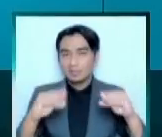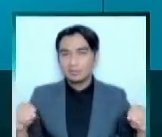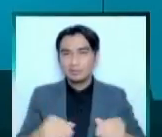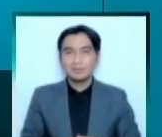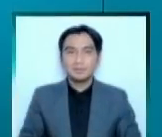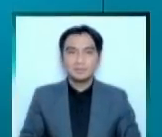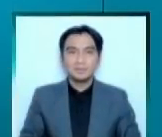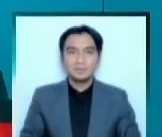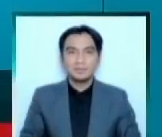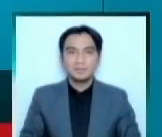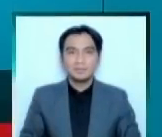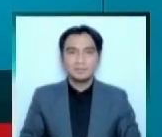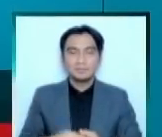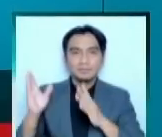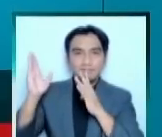Sa Pasko,